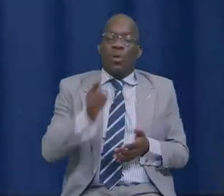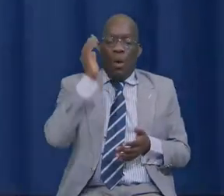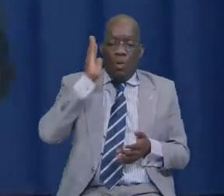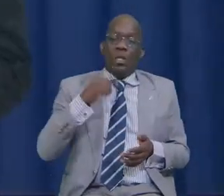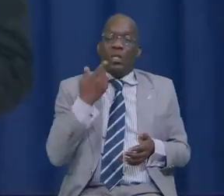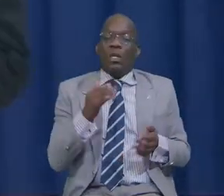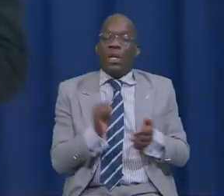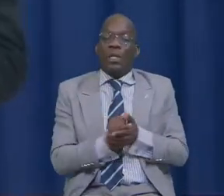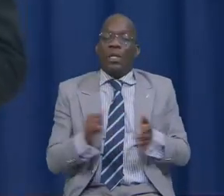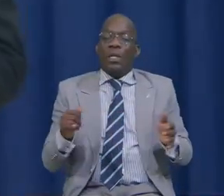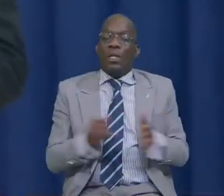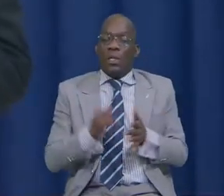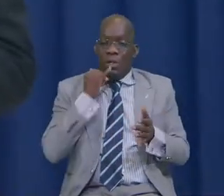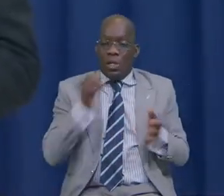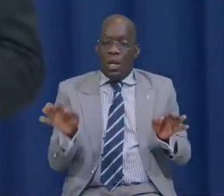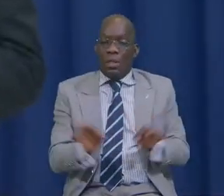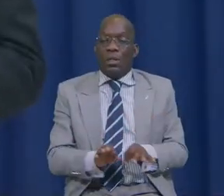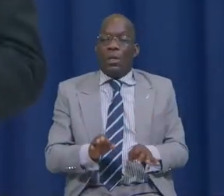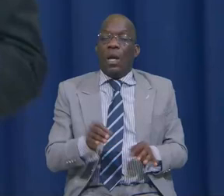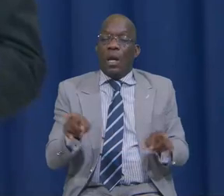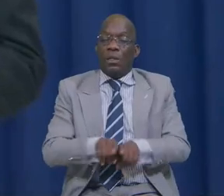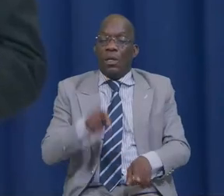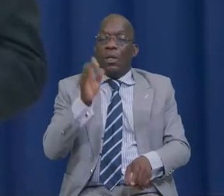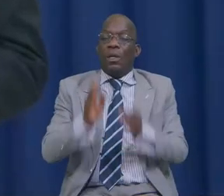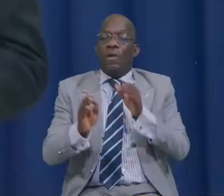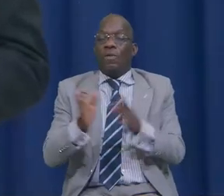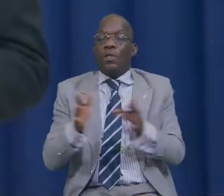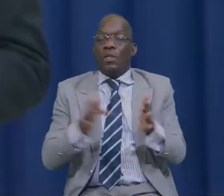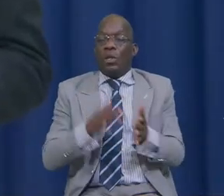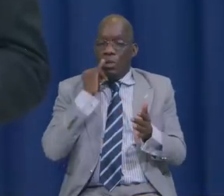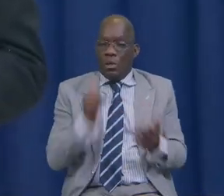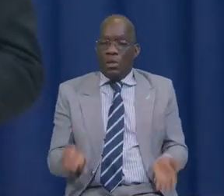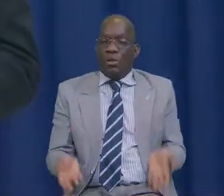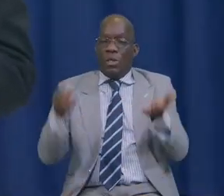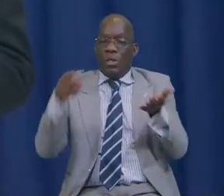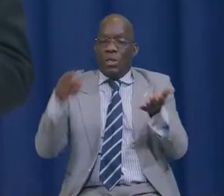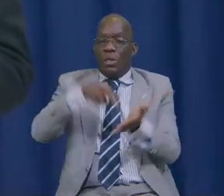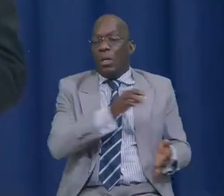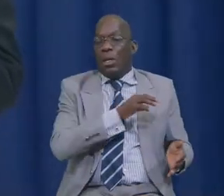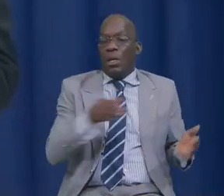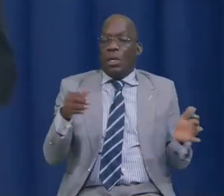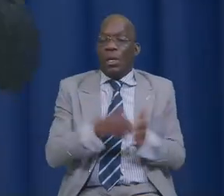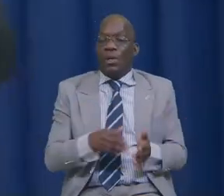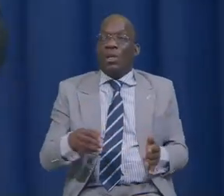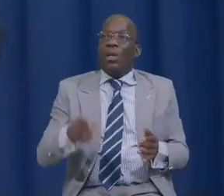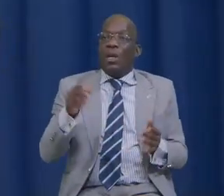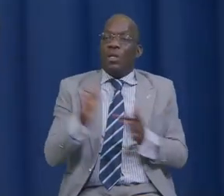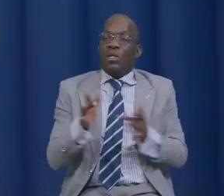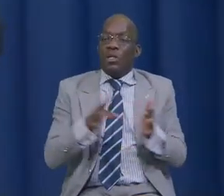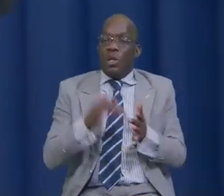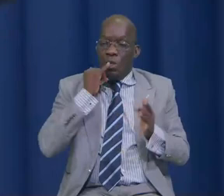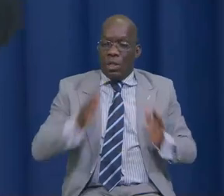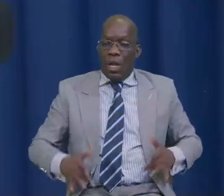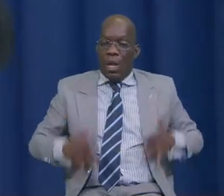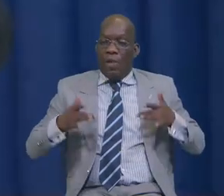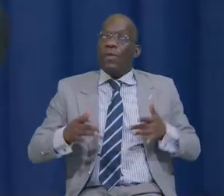C'est comme Jésus est ressuscité encore. Il est toujours vivant. J'ai dit, il est toujours vivant. Il est vivant